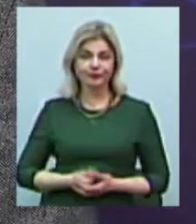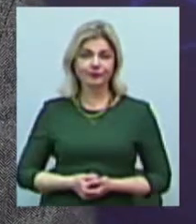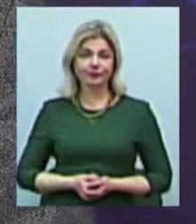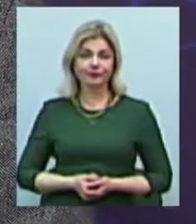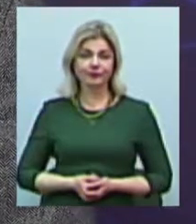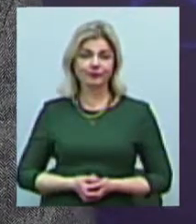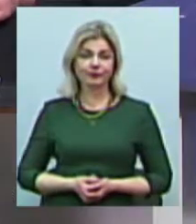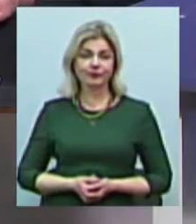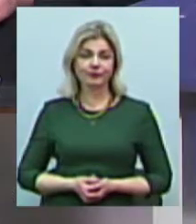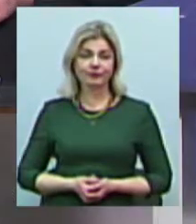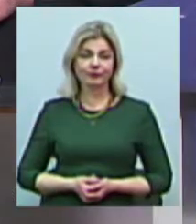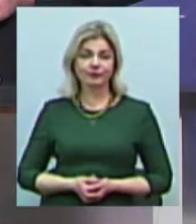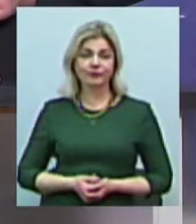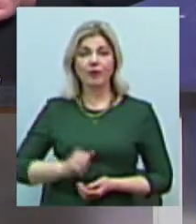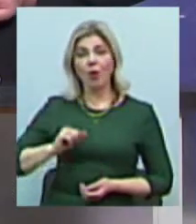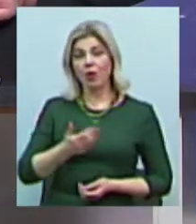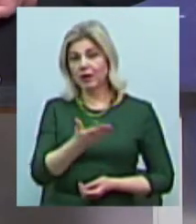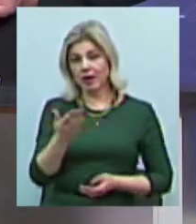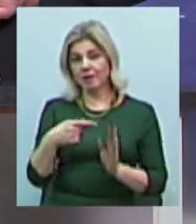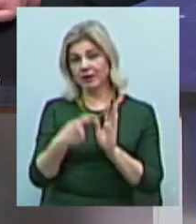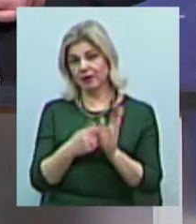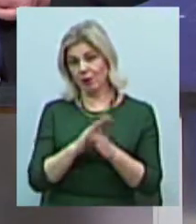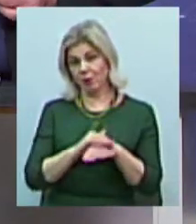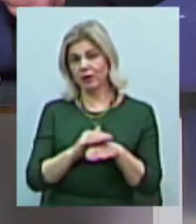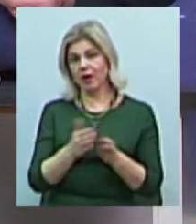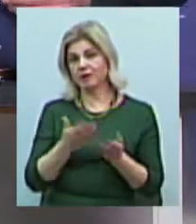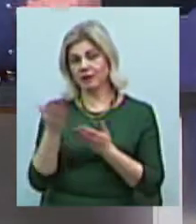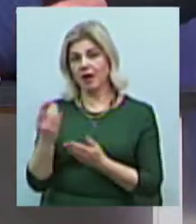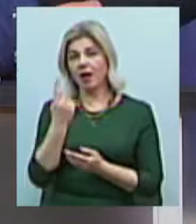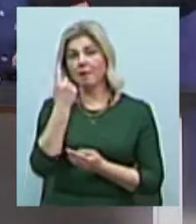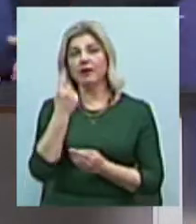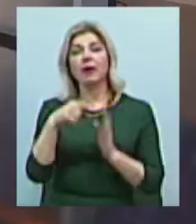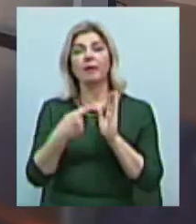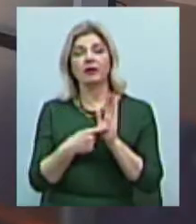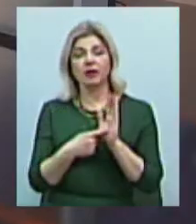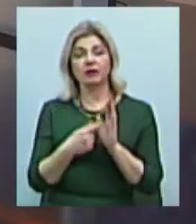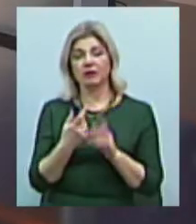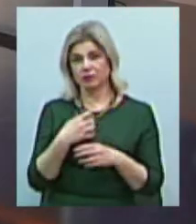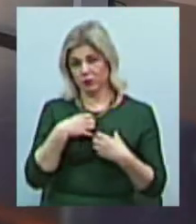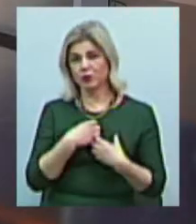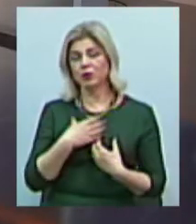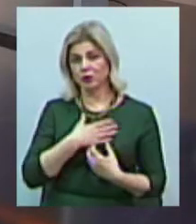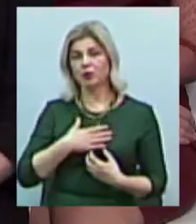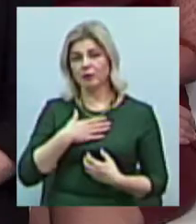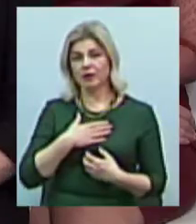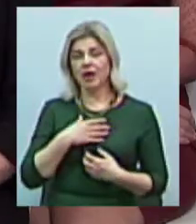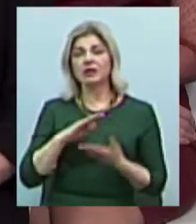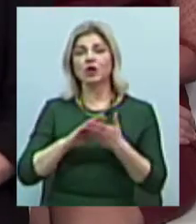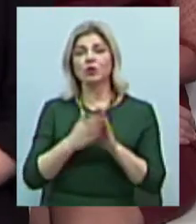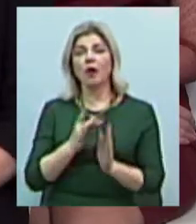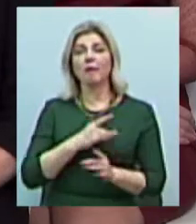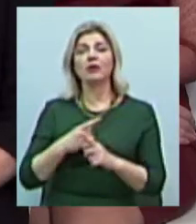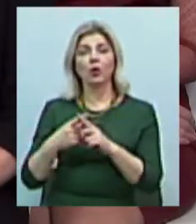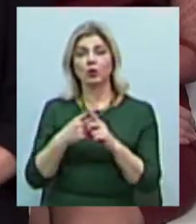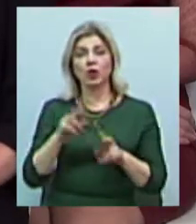зварять. Зрозуміло. Колеги, запитання? Будь ласка. У мене перше питання. Саме сумне ситуація з білоруською компанією